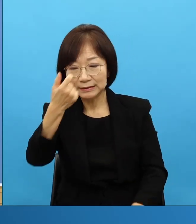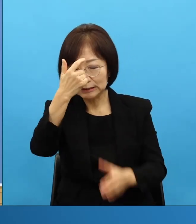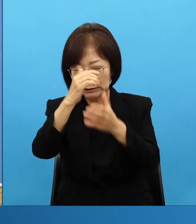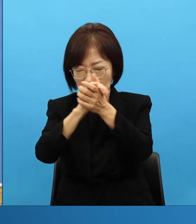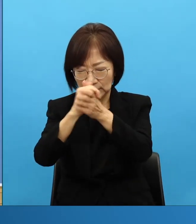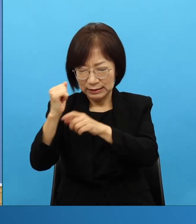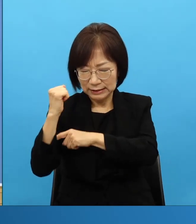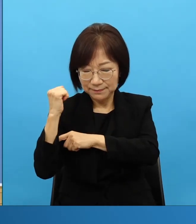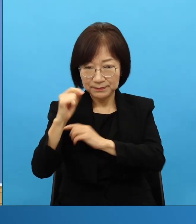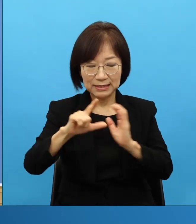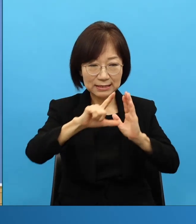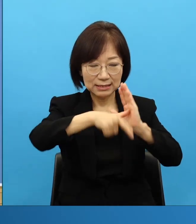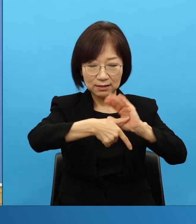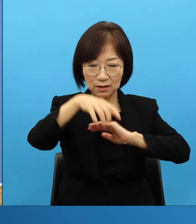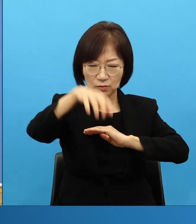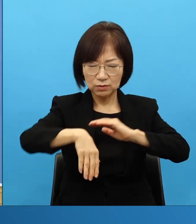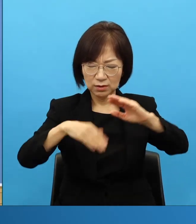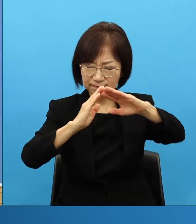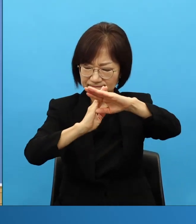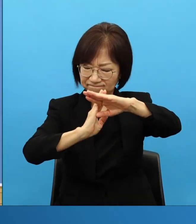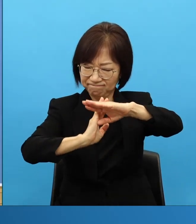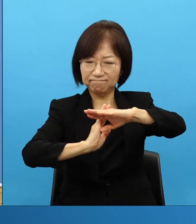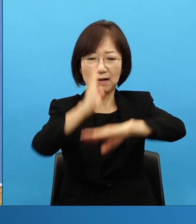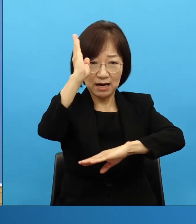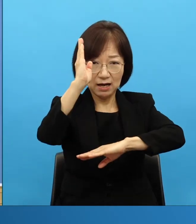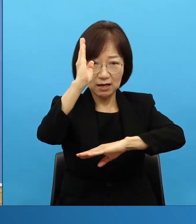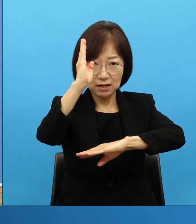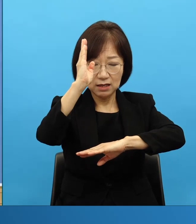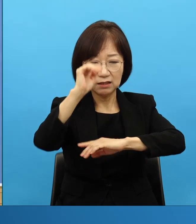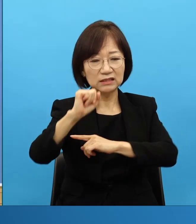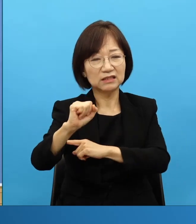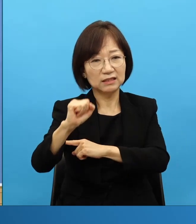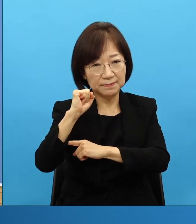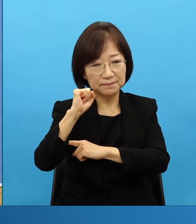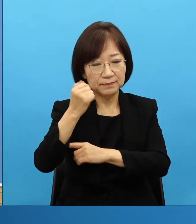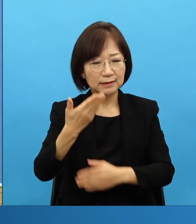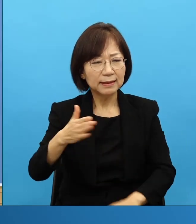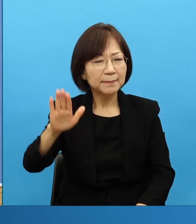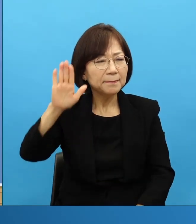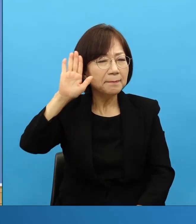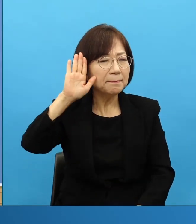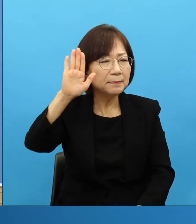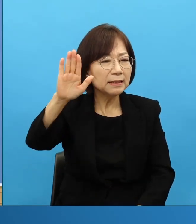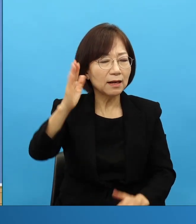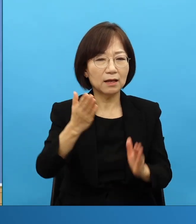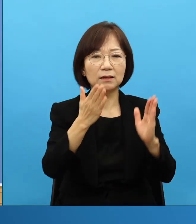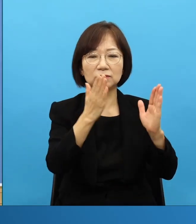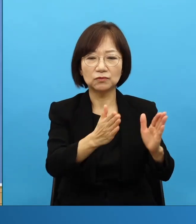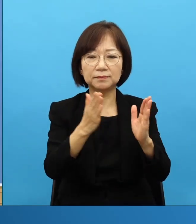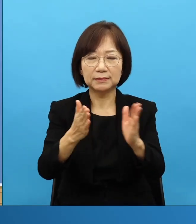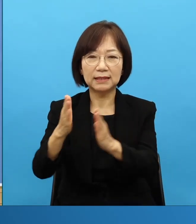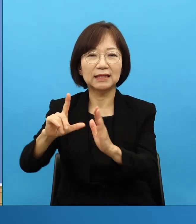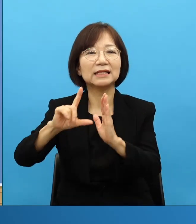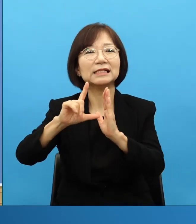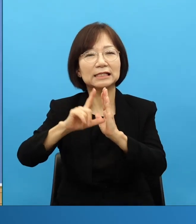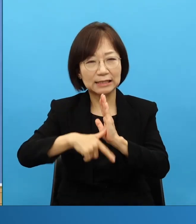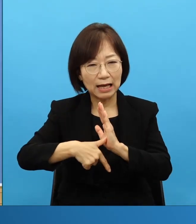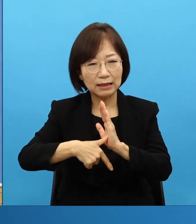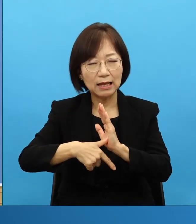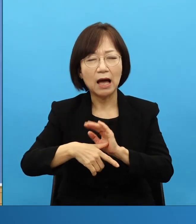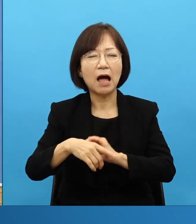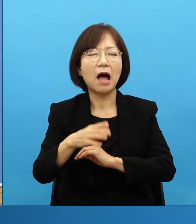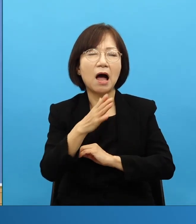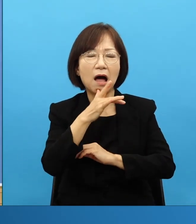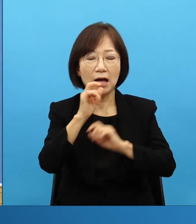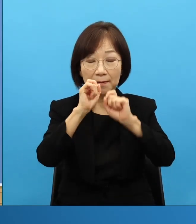초월하는 미래에 대한 준비가 있는 시간이라는 거죠. It's that prayer and the gospel, it transcends time and space,